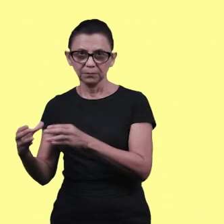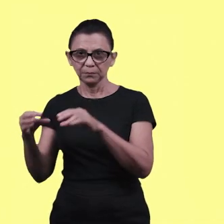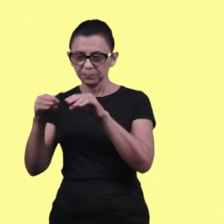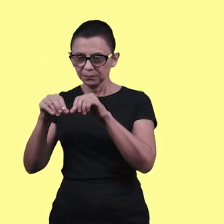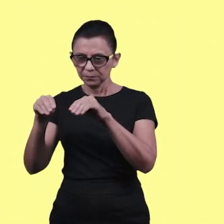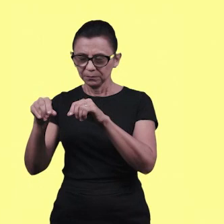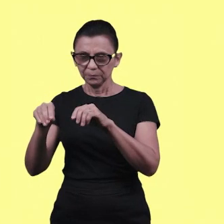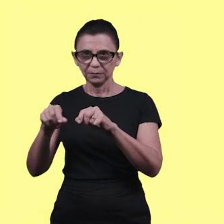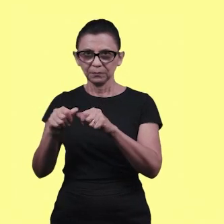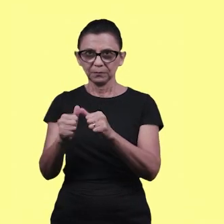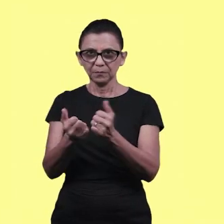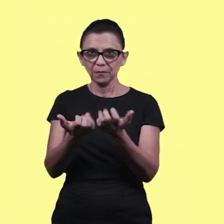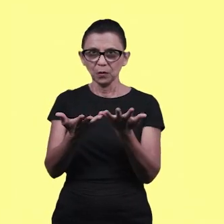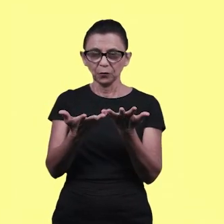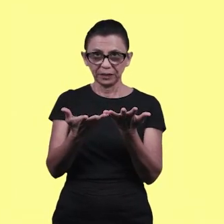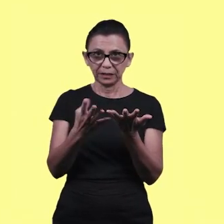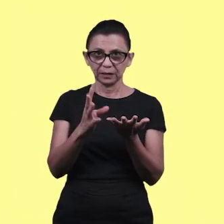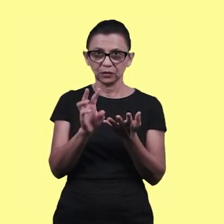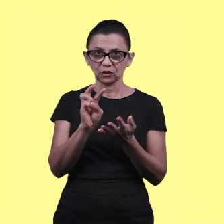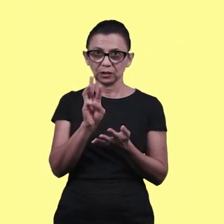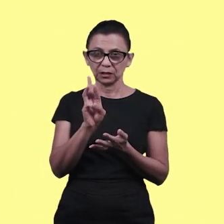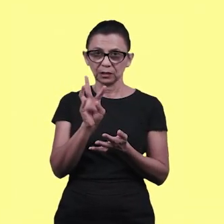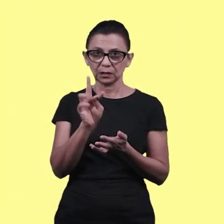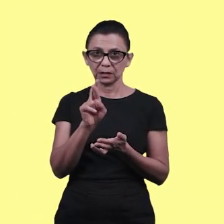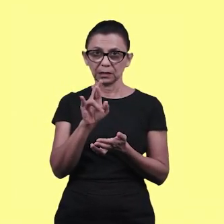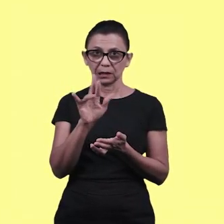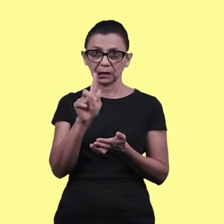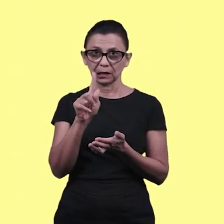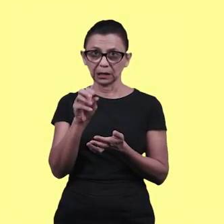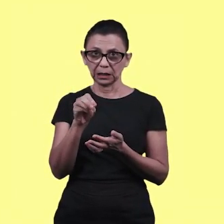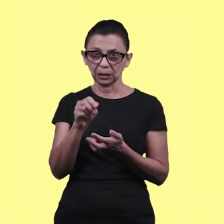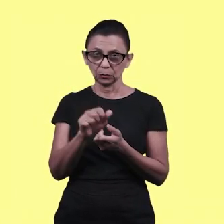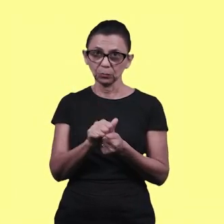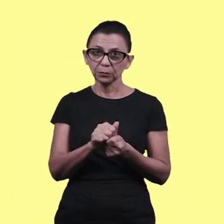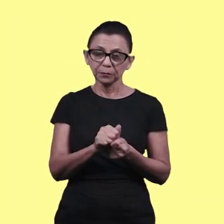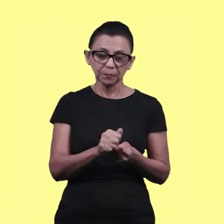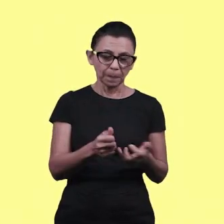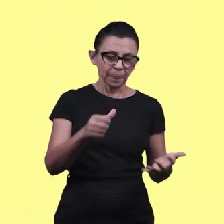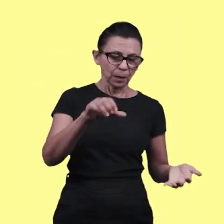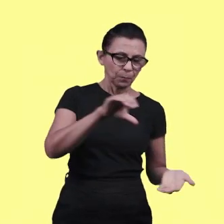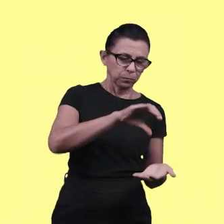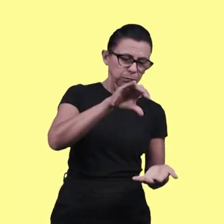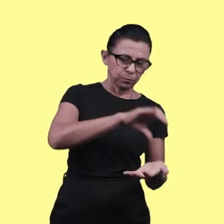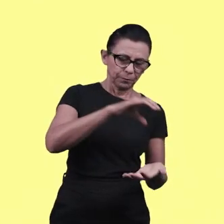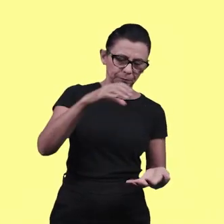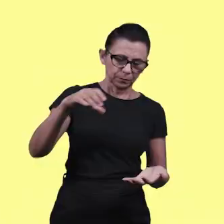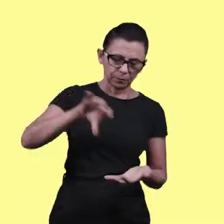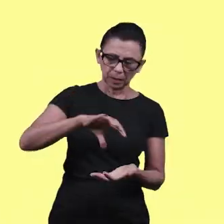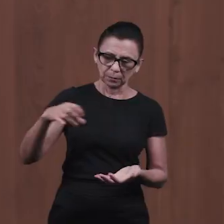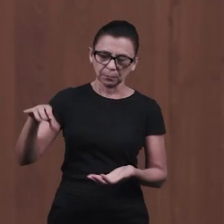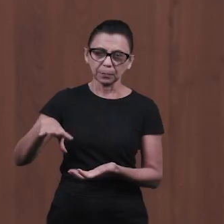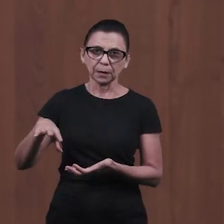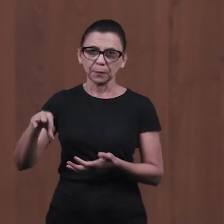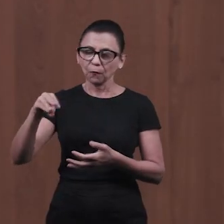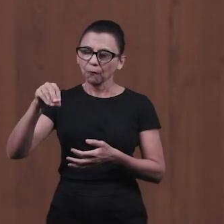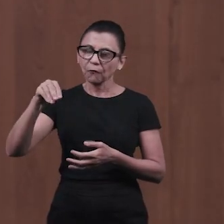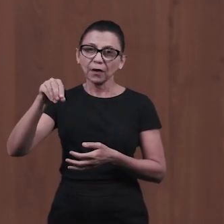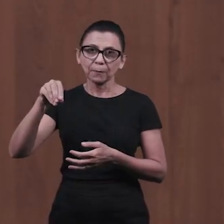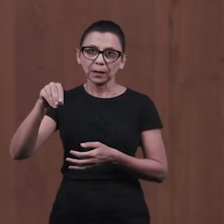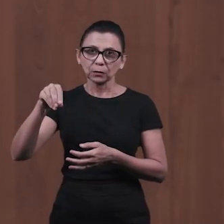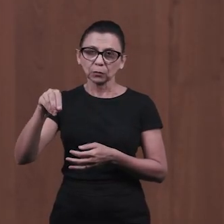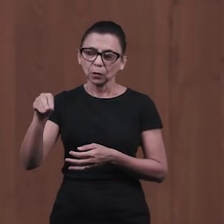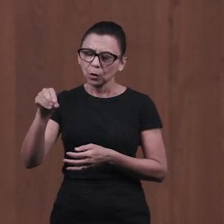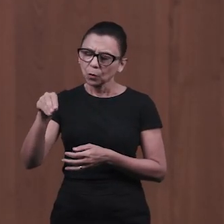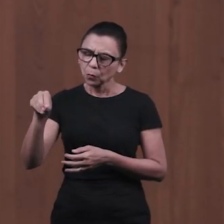Regardez, elle a mis le ferment dans les 3 mesures de farine. Il paraît que c'est quelque chose de bon, n'est-ce pas? Mais